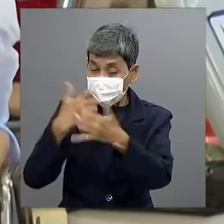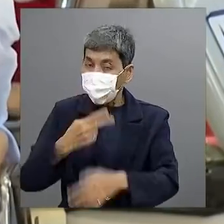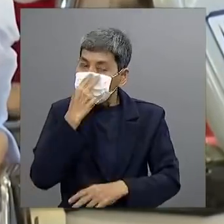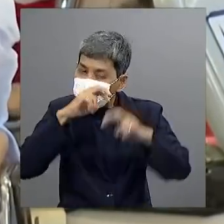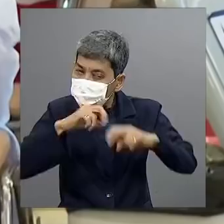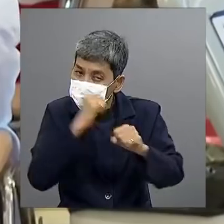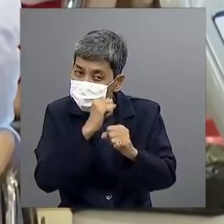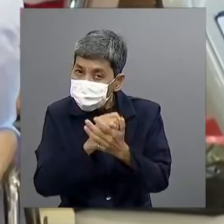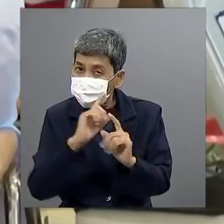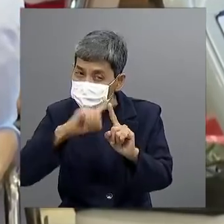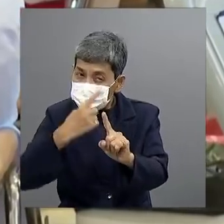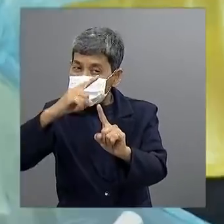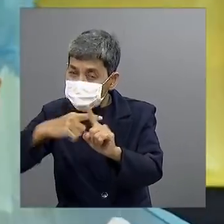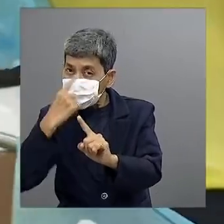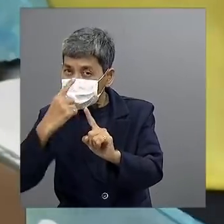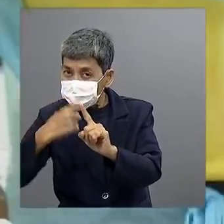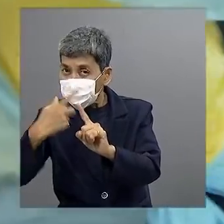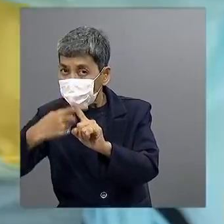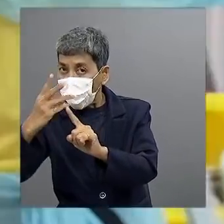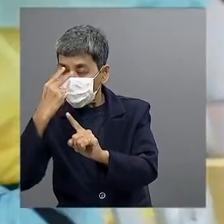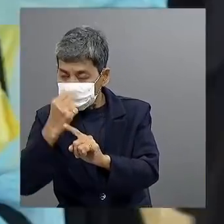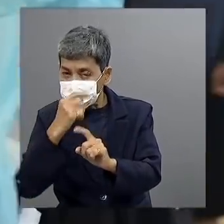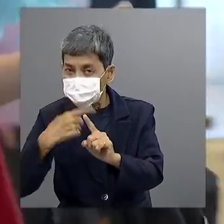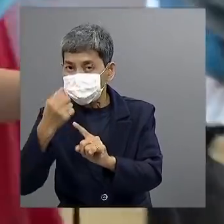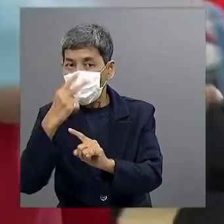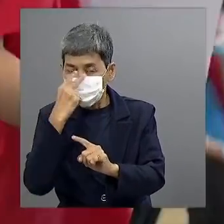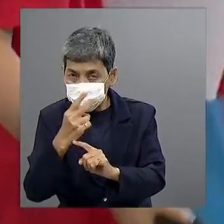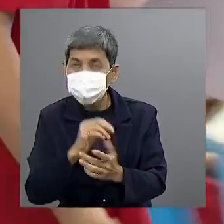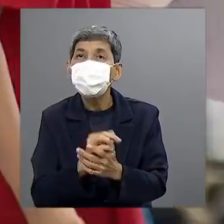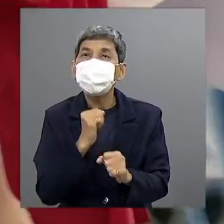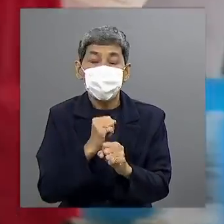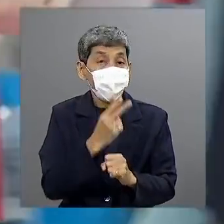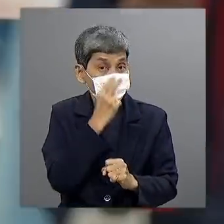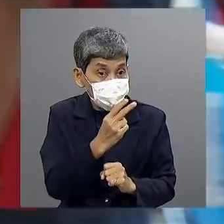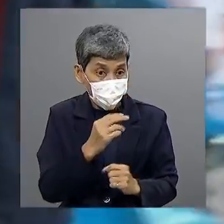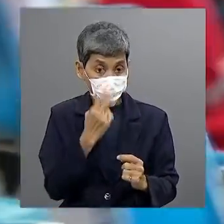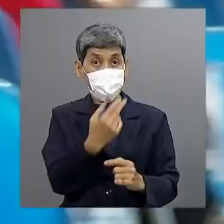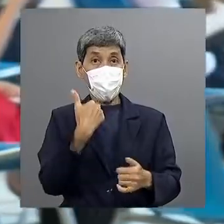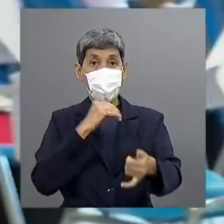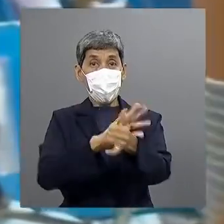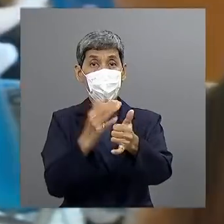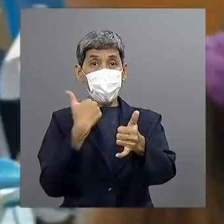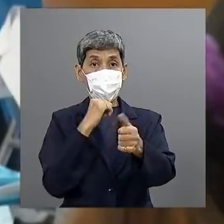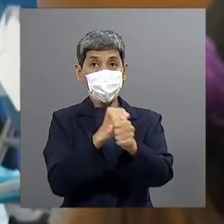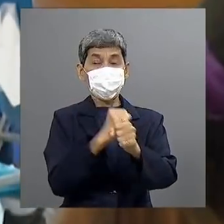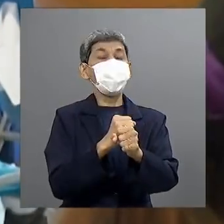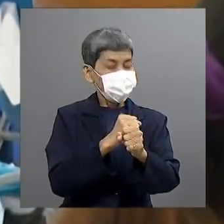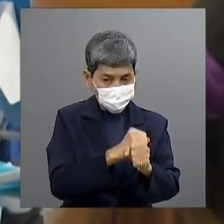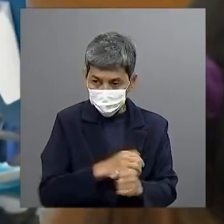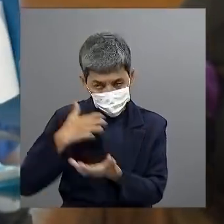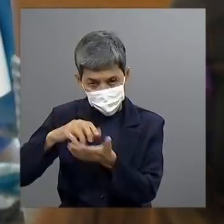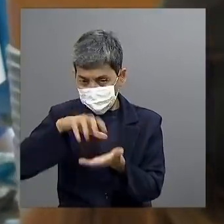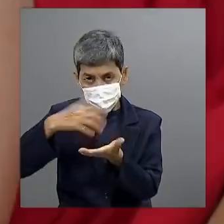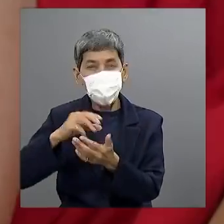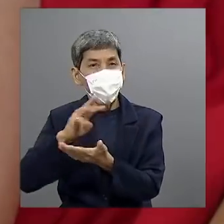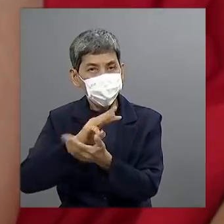เดือน3เดือน6เดือนและ12เดือนค่ะหรือทันทีเมื่อพบว่ามีผู้ติดเชื้อแล้วก็ต้องรายงานให้กับทางราชวิทยาลัย